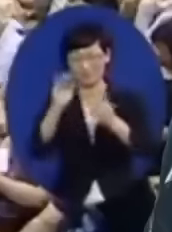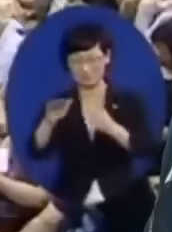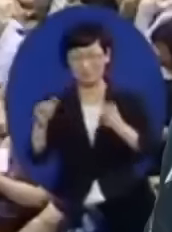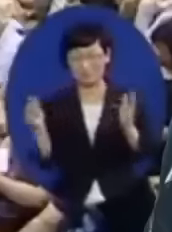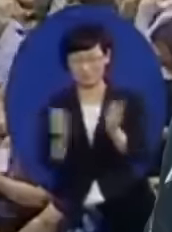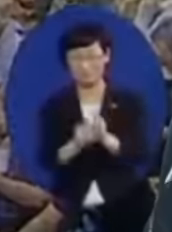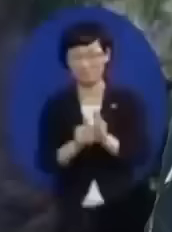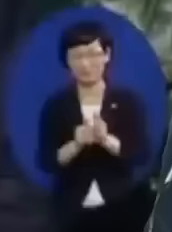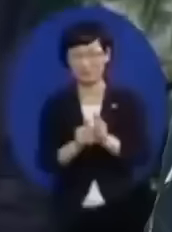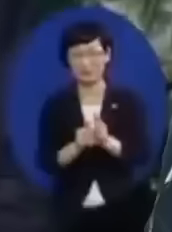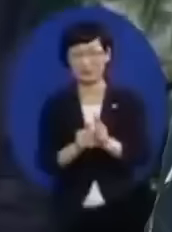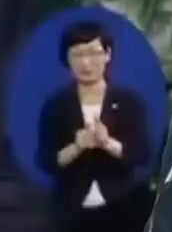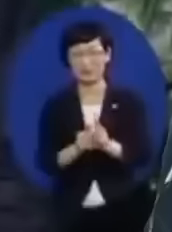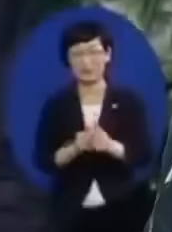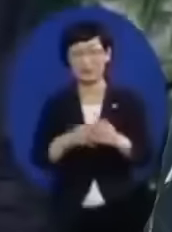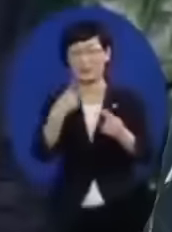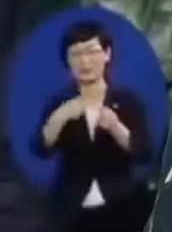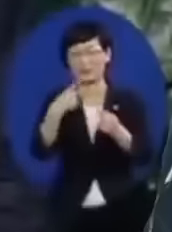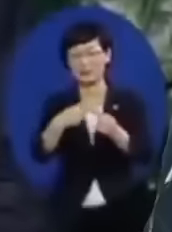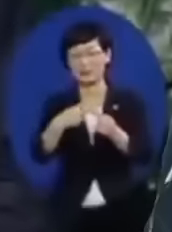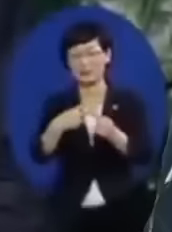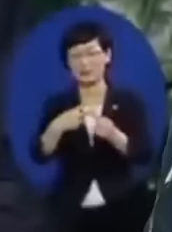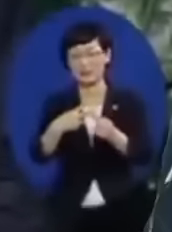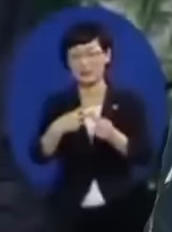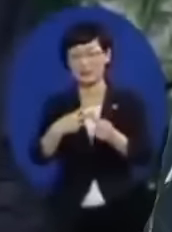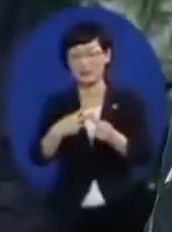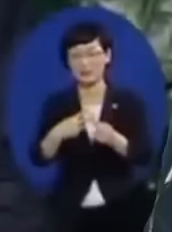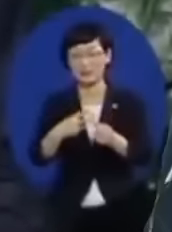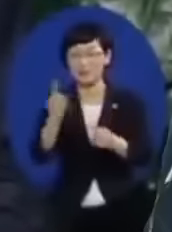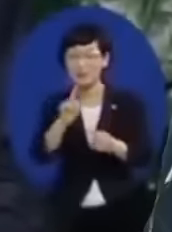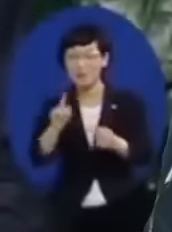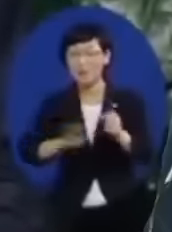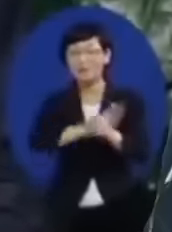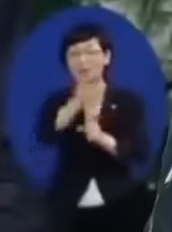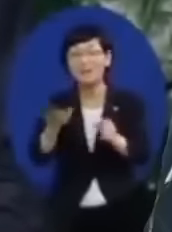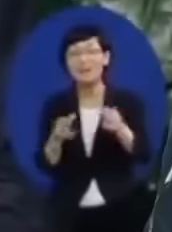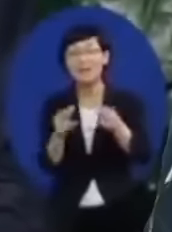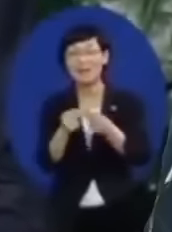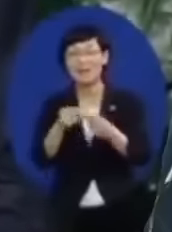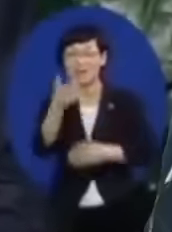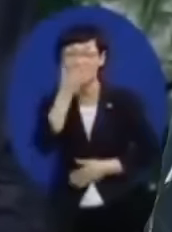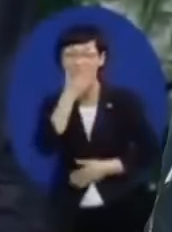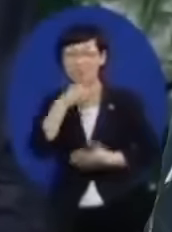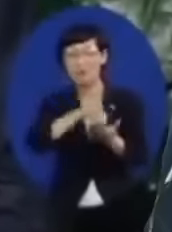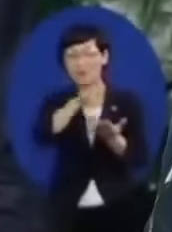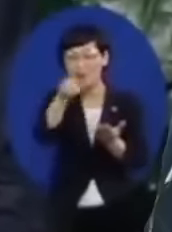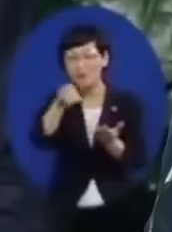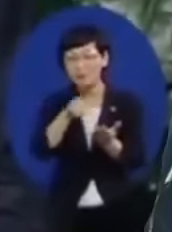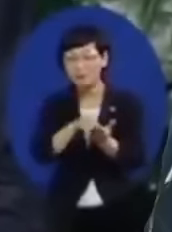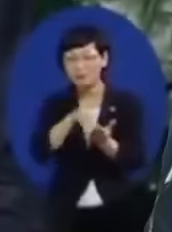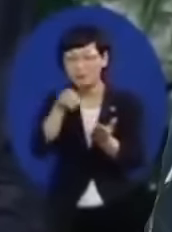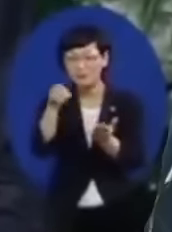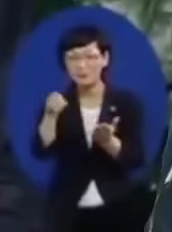끝났습니다. 제 2기 인생은 사랑과 행복 나누기 운동을